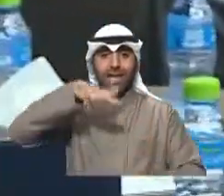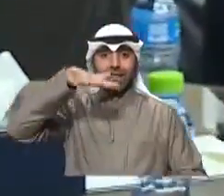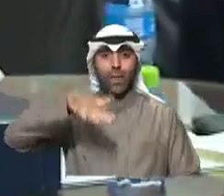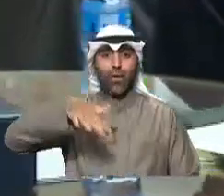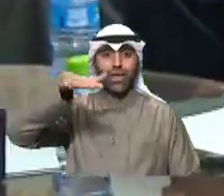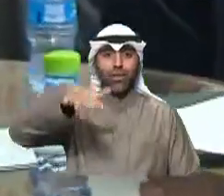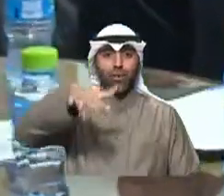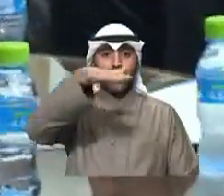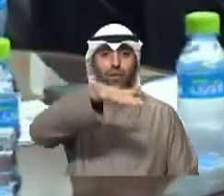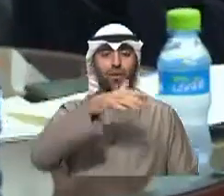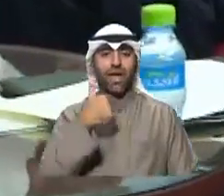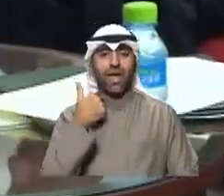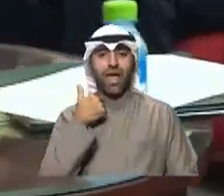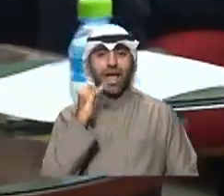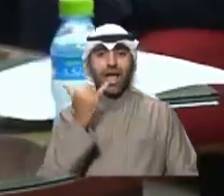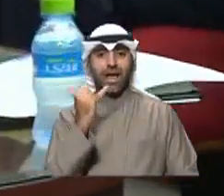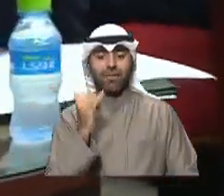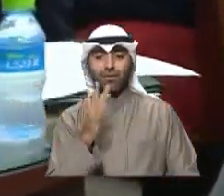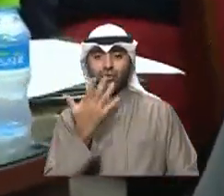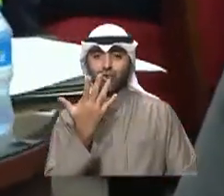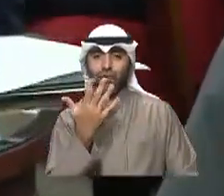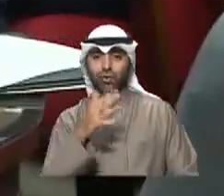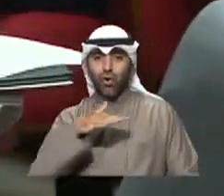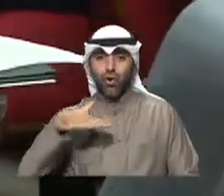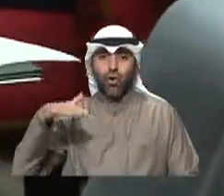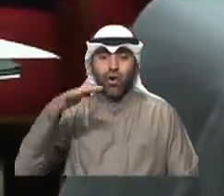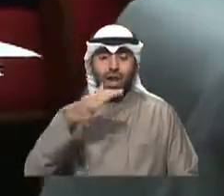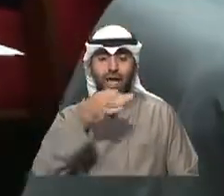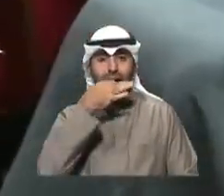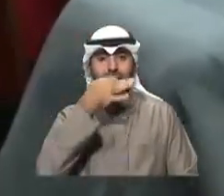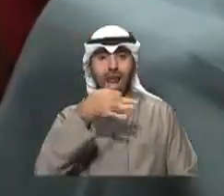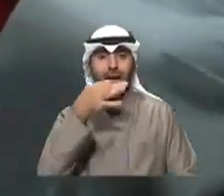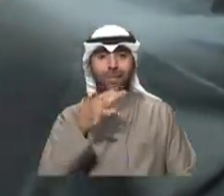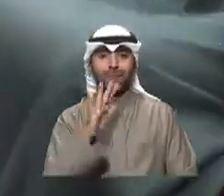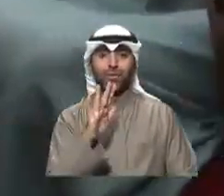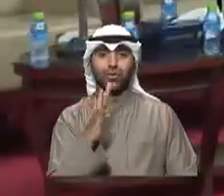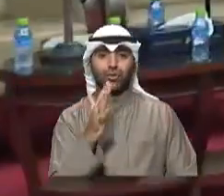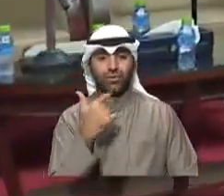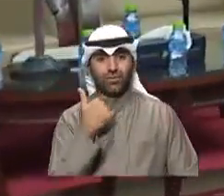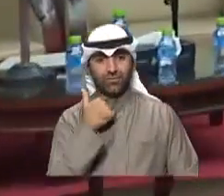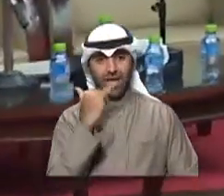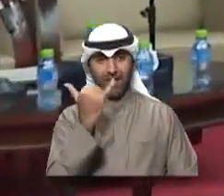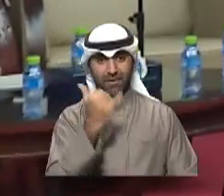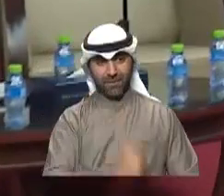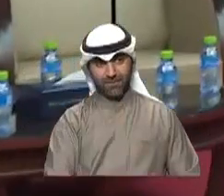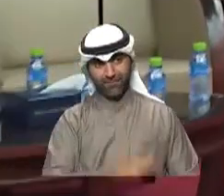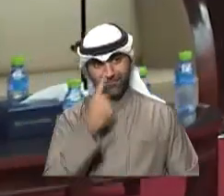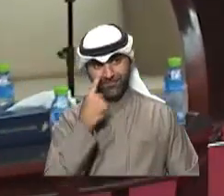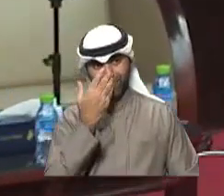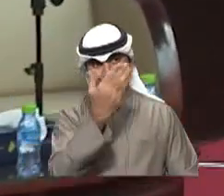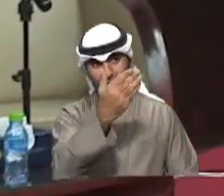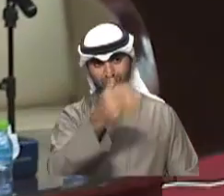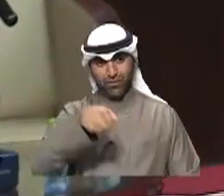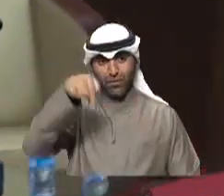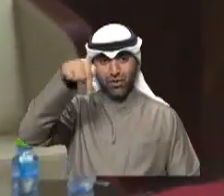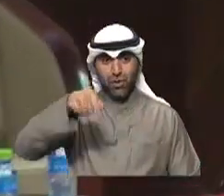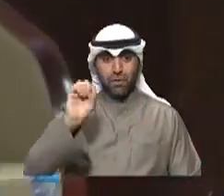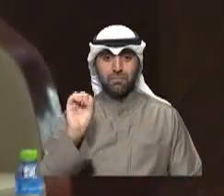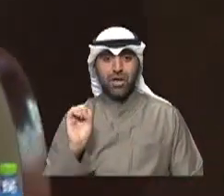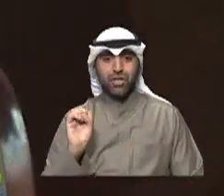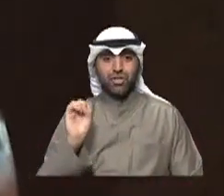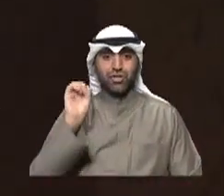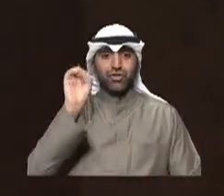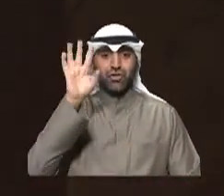نهضه واصلت الثقافه تنبع من لغه الضاد لذلك فقد احتضنت مكتبه الكويت الوطنيه بالتعاون مع